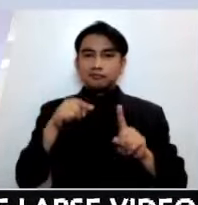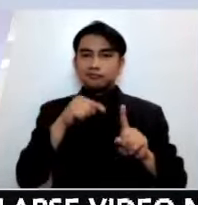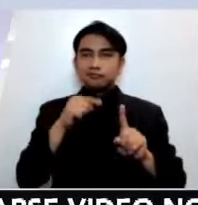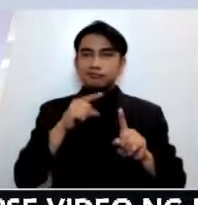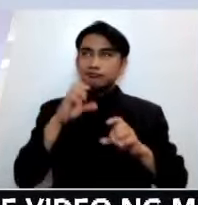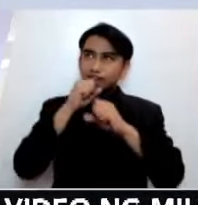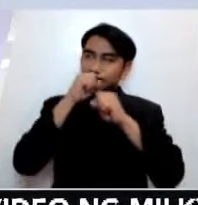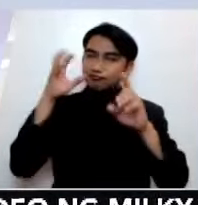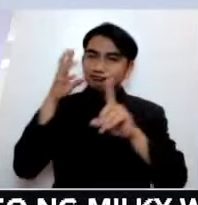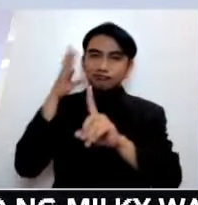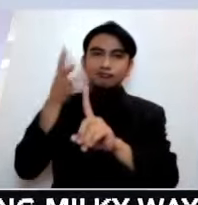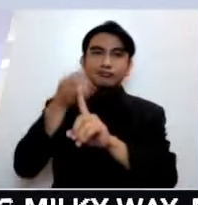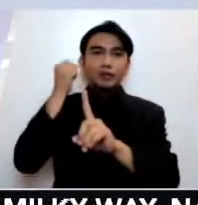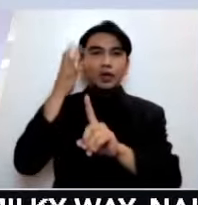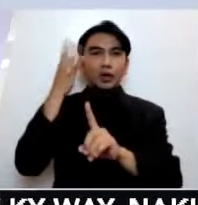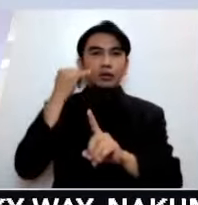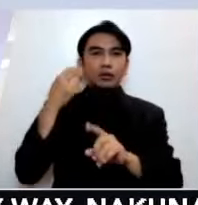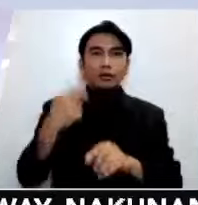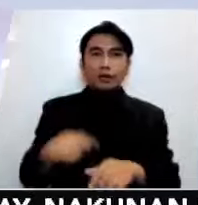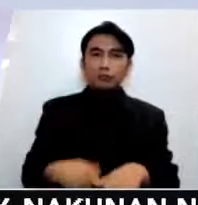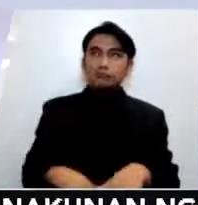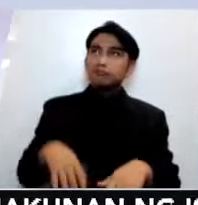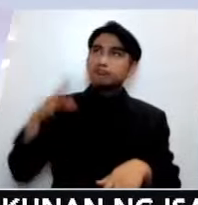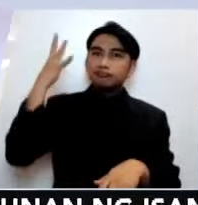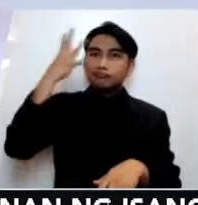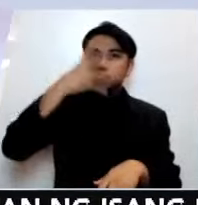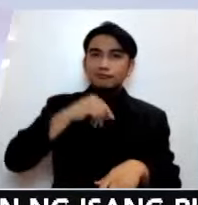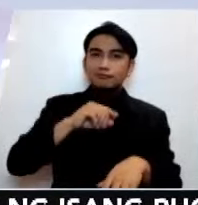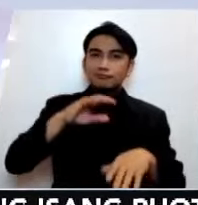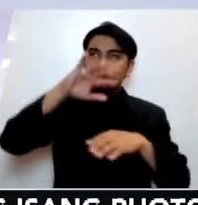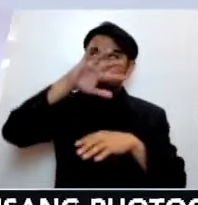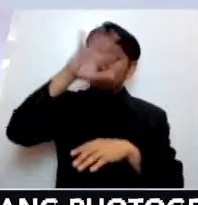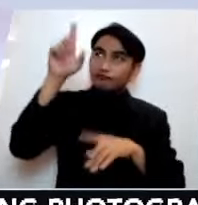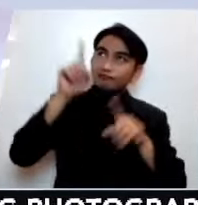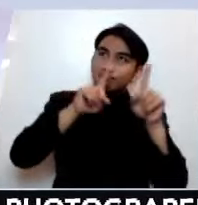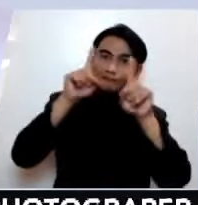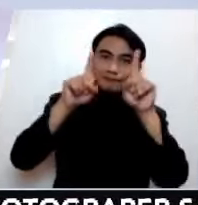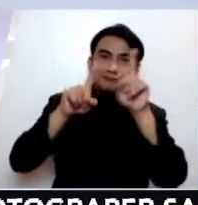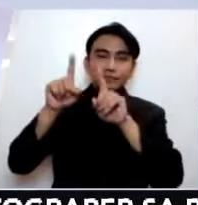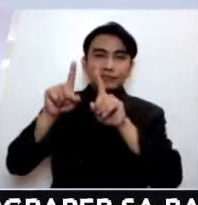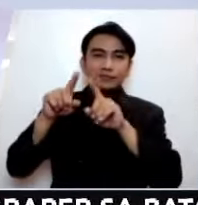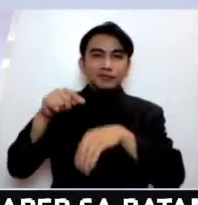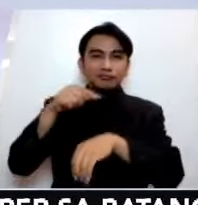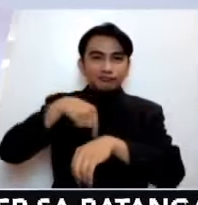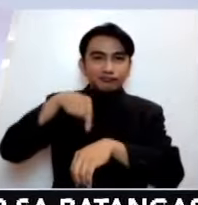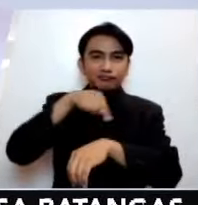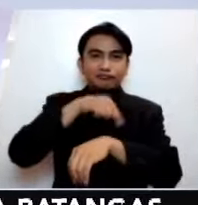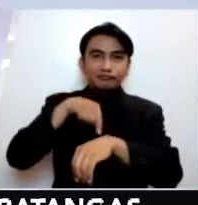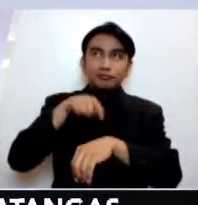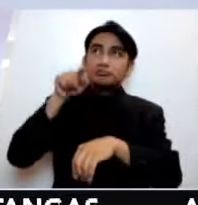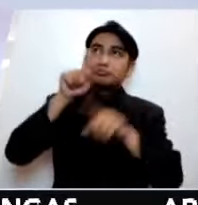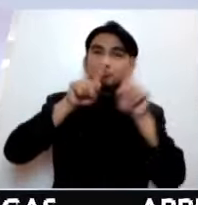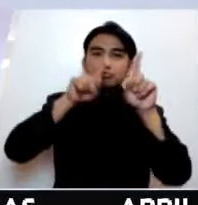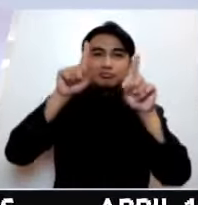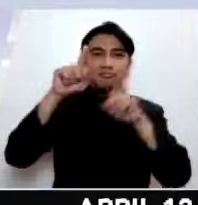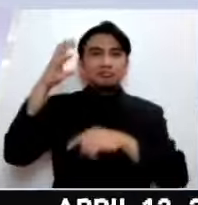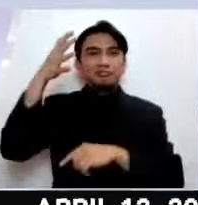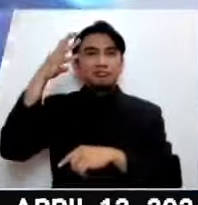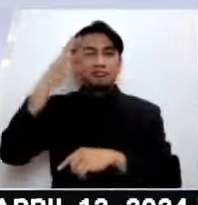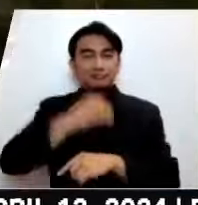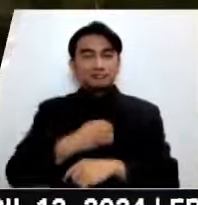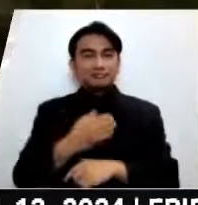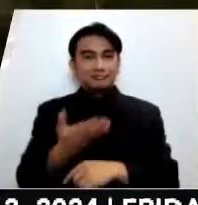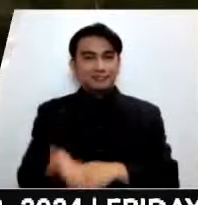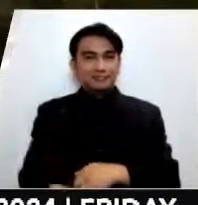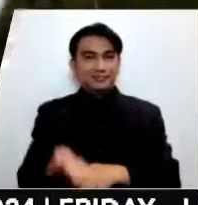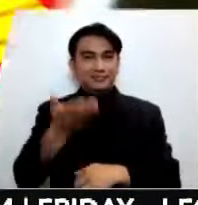matapos niyang makuhanan ng napakagandang time-lapse video, ang Milky Way Galaxy. Pusuan na yan sa report ni Ian Cruz.